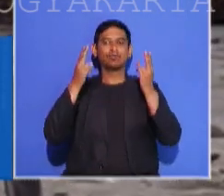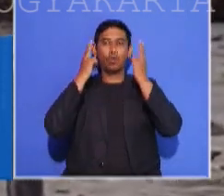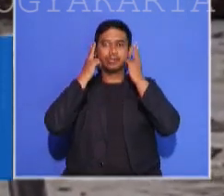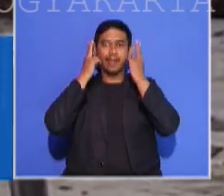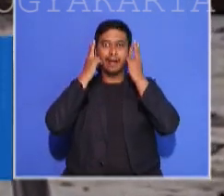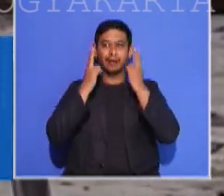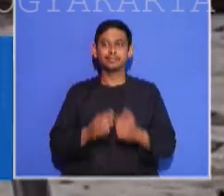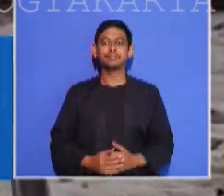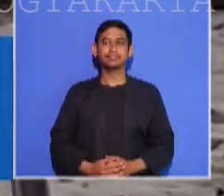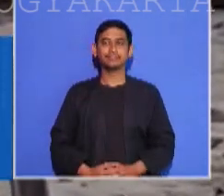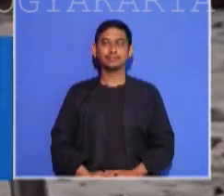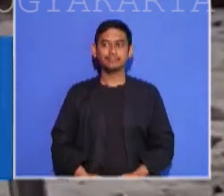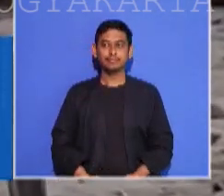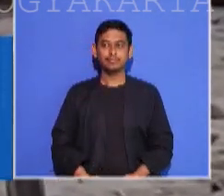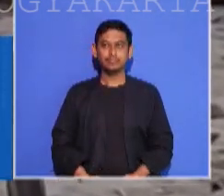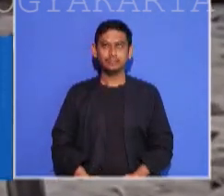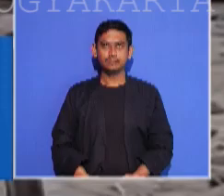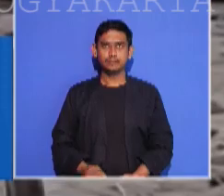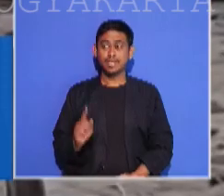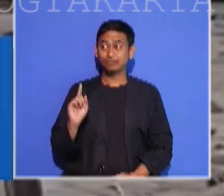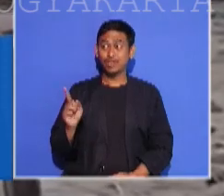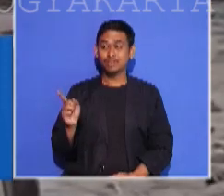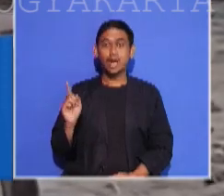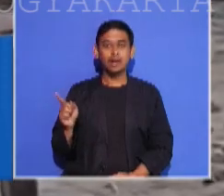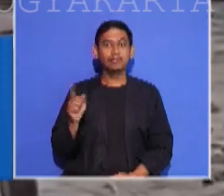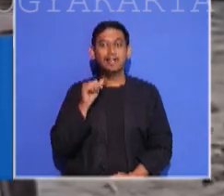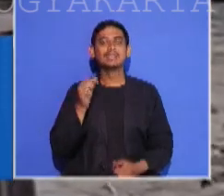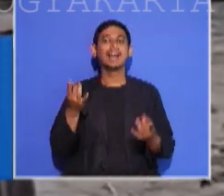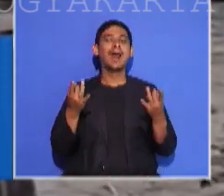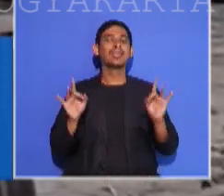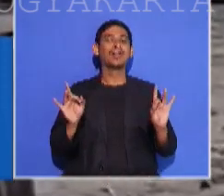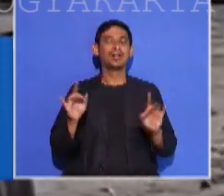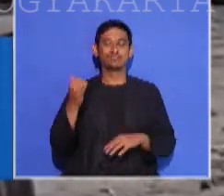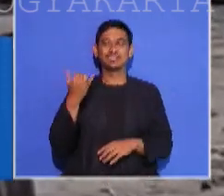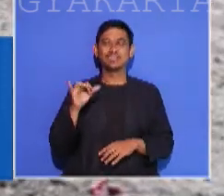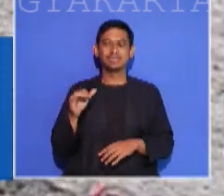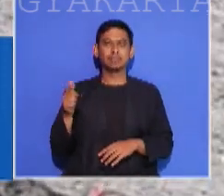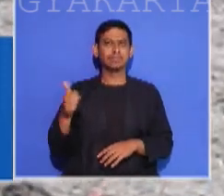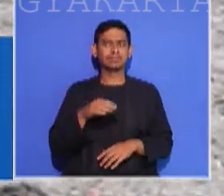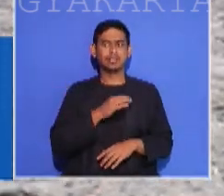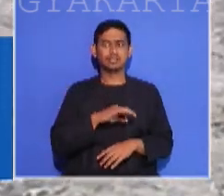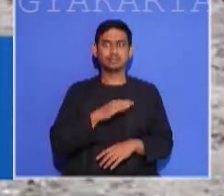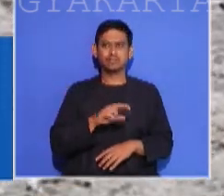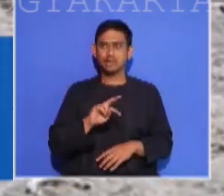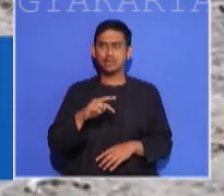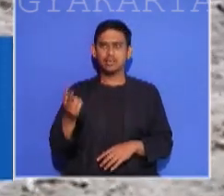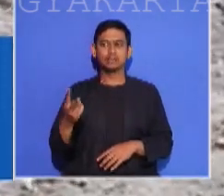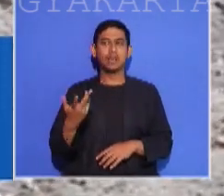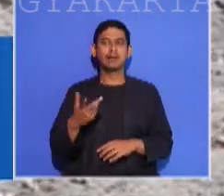gadhanipun Kasultanan Ngayogyakarta rumiyinipun mujudaken setunggaling lahan ingkang bero. Ananging wekdal sak